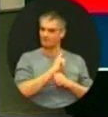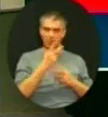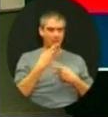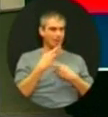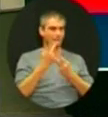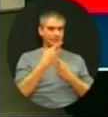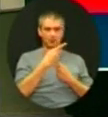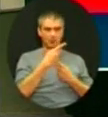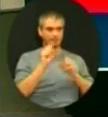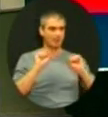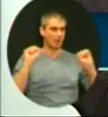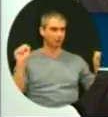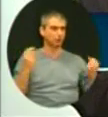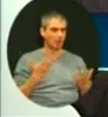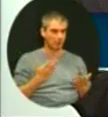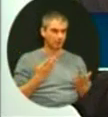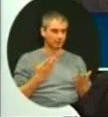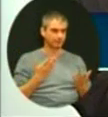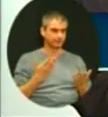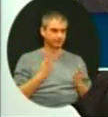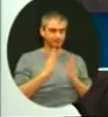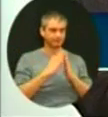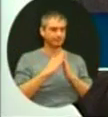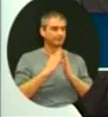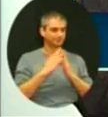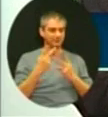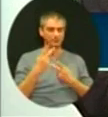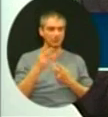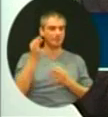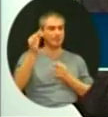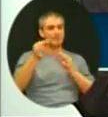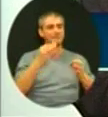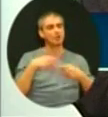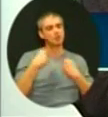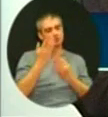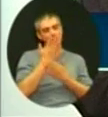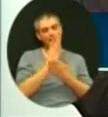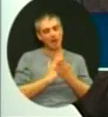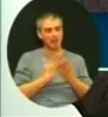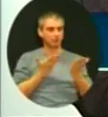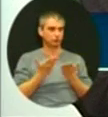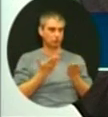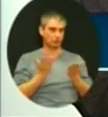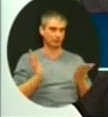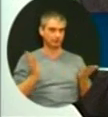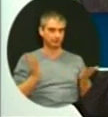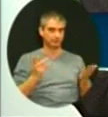החולים באשקלון. בתי חולים פריפריאליים שנותנים מקצת השירותים.